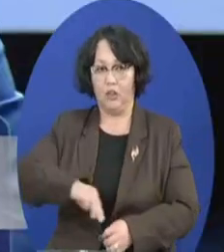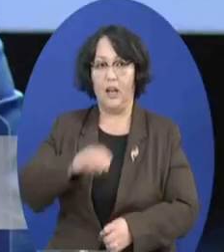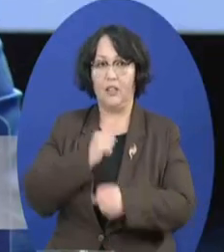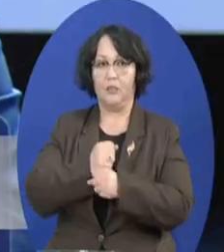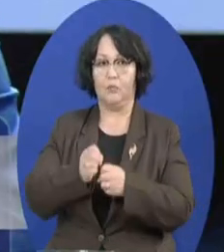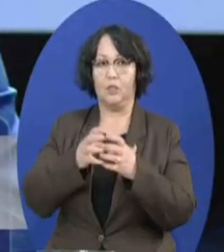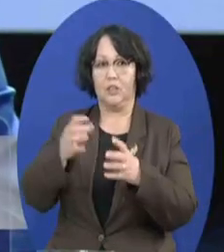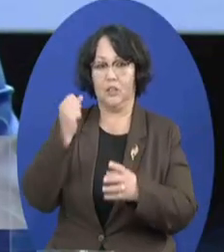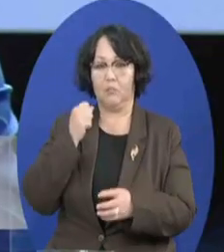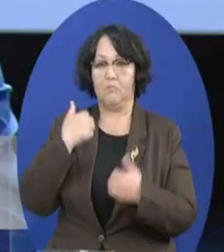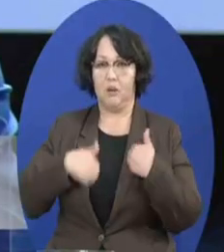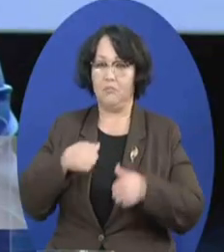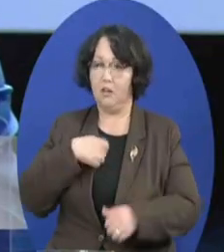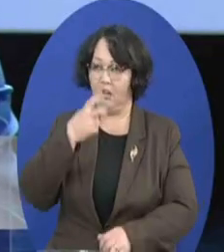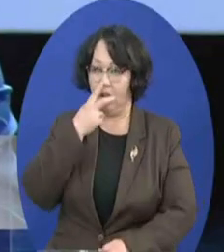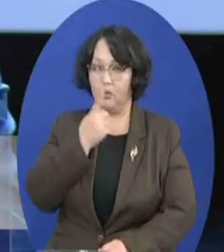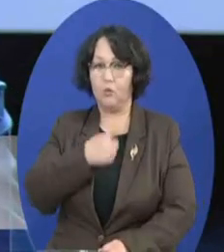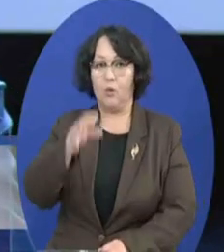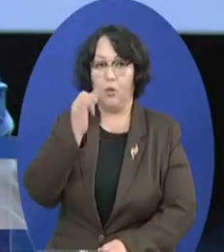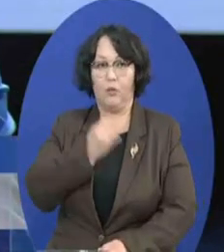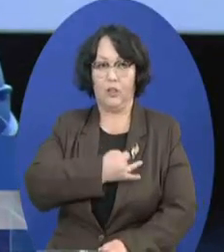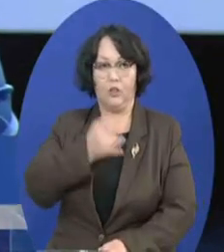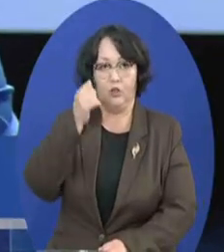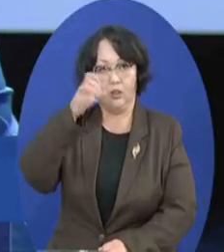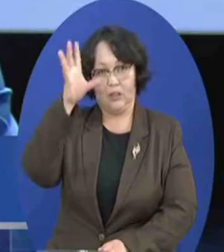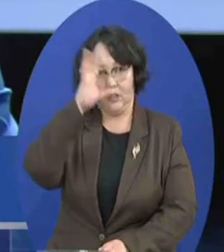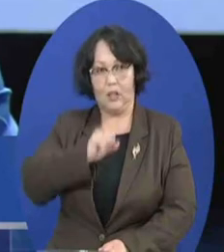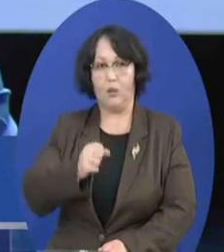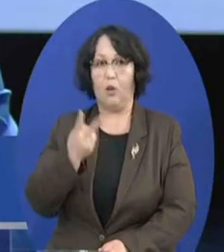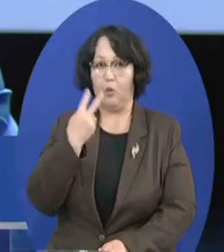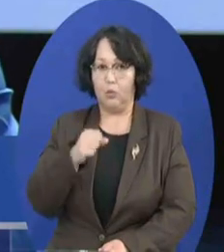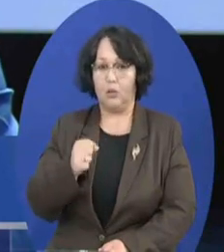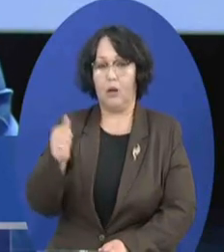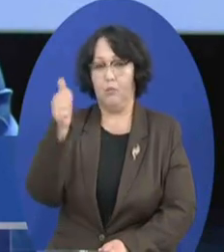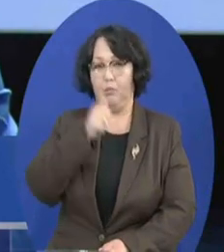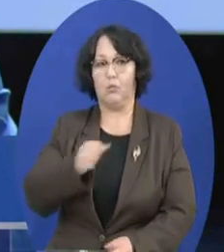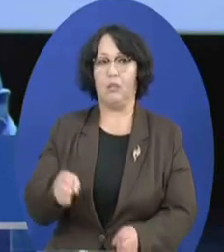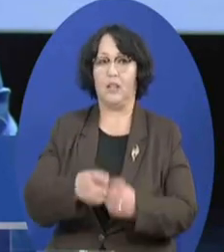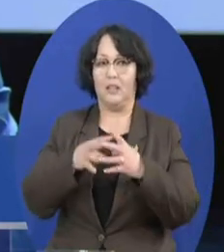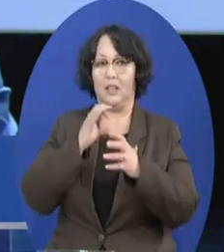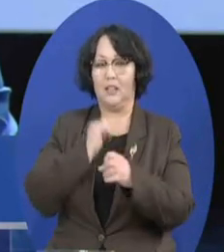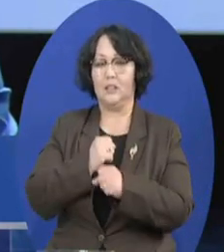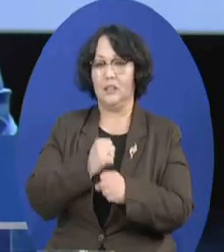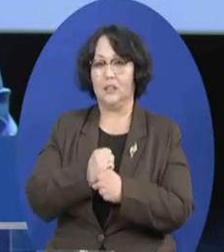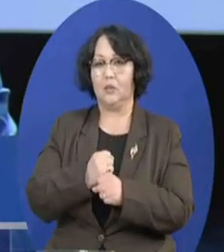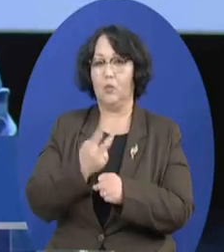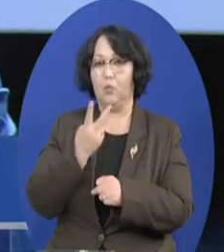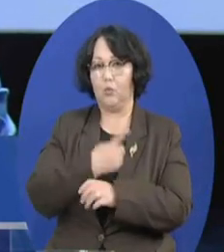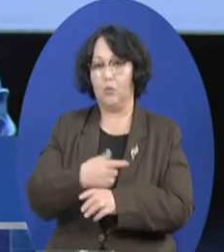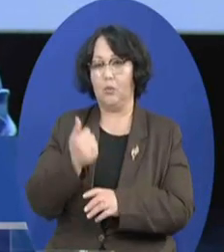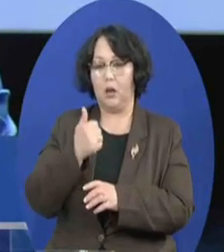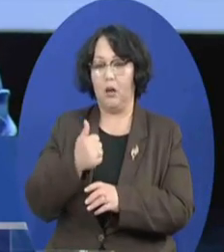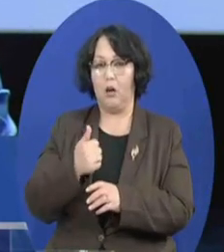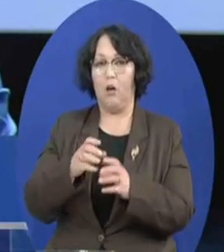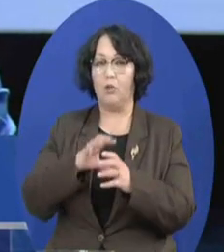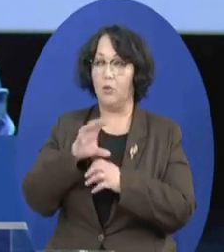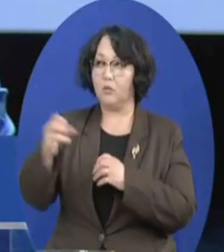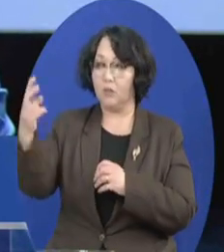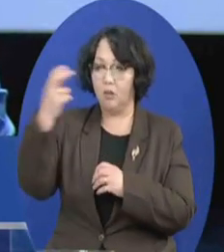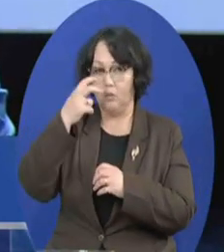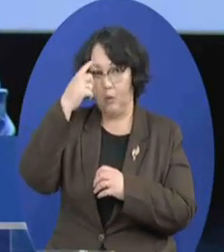итгэлтэй байна. Ерөнхий сайдаар 2 удаа өрөвтөөлтэй ажиллаж олон улсын хэмжээнд танигдж Монгол төрийн алтан арамжааг